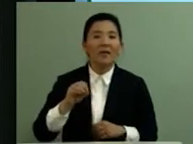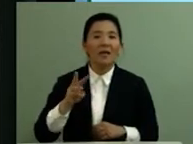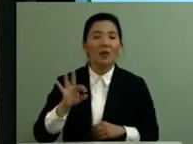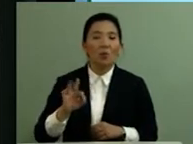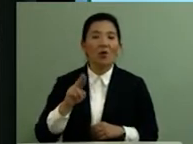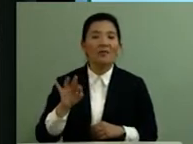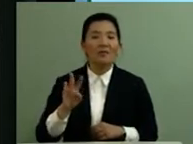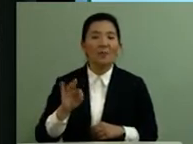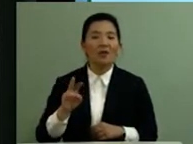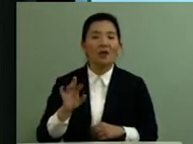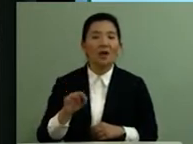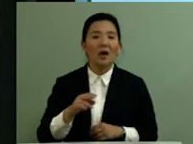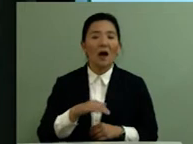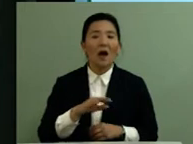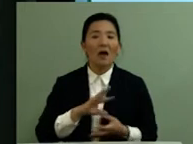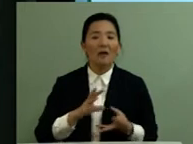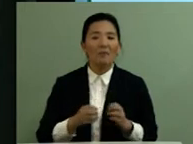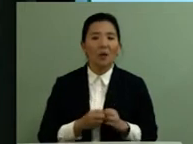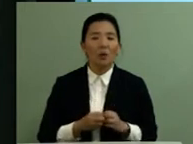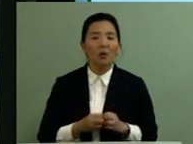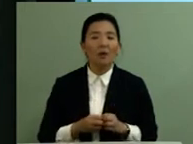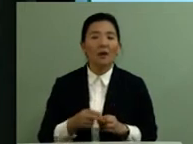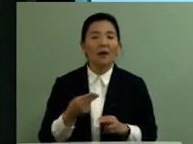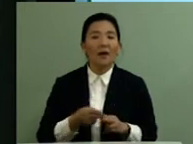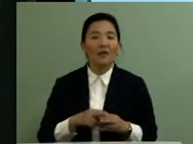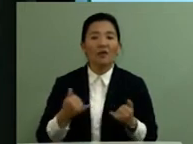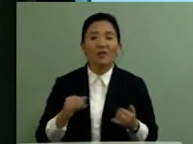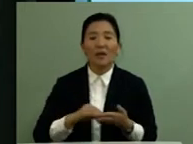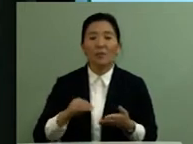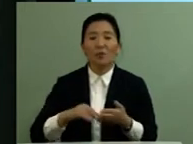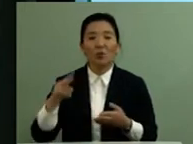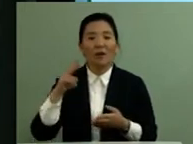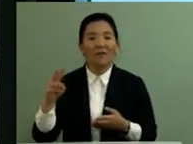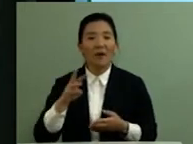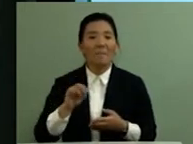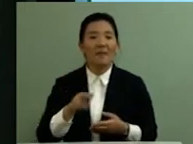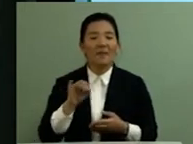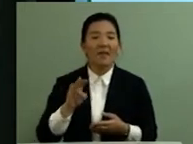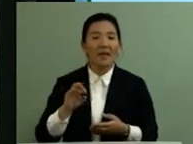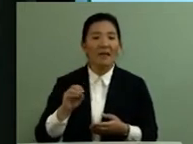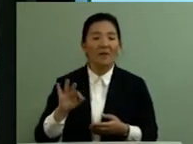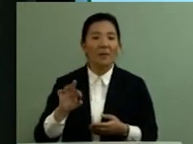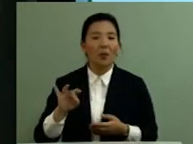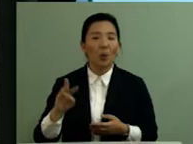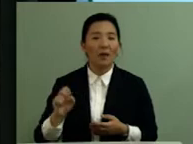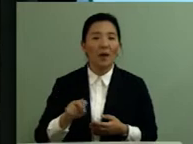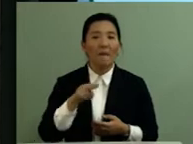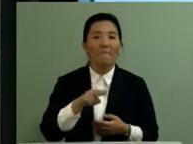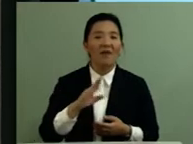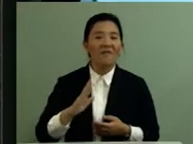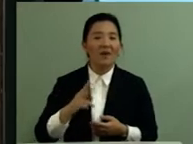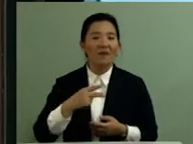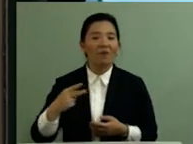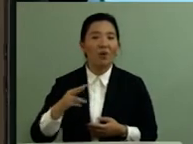Термодинамическая температура, абсолютная. Итак, ребят, давайте напишем уравнение Менделеева-Клаперона. ПВ